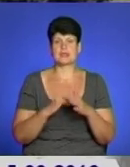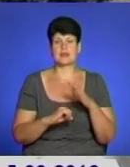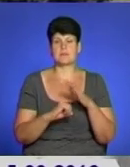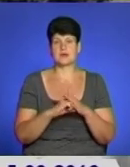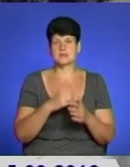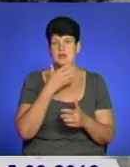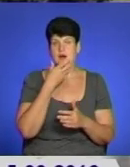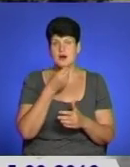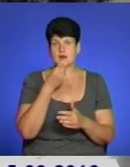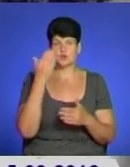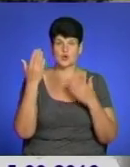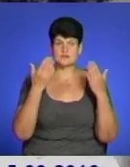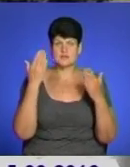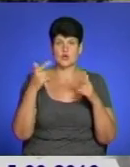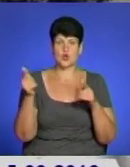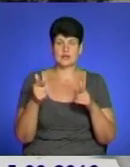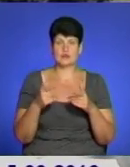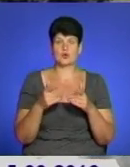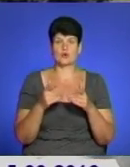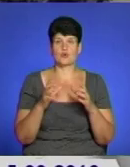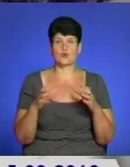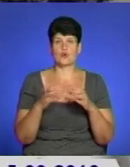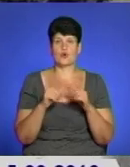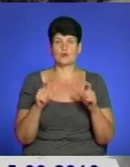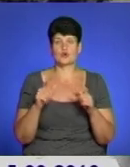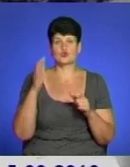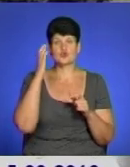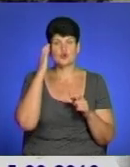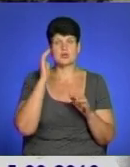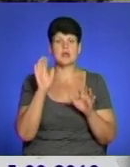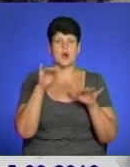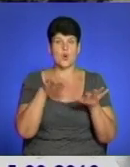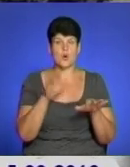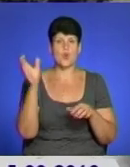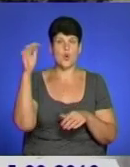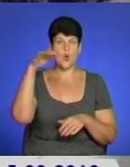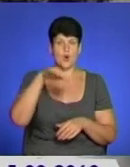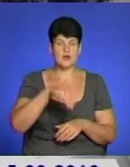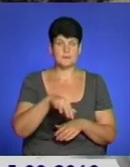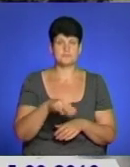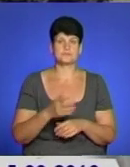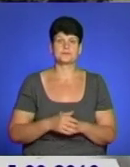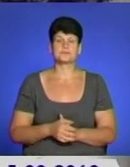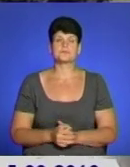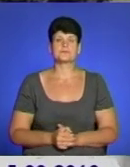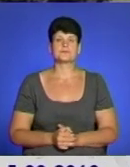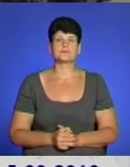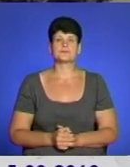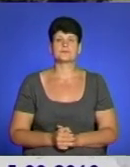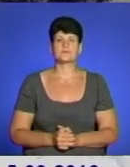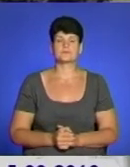гарного розважального готельного комплексу «Чорна гора» під Чорною горою, власне, відомою.